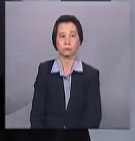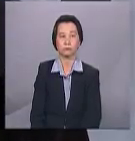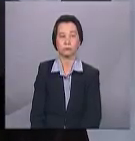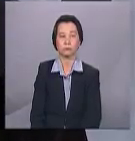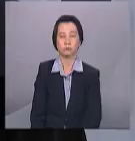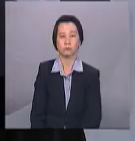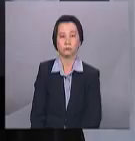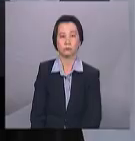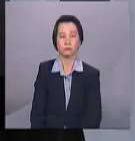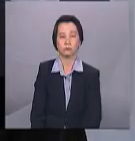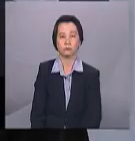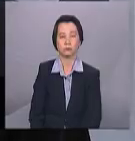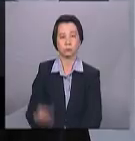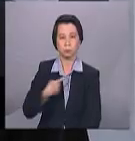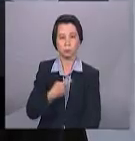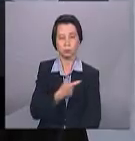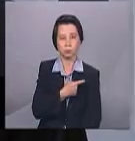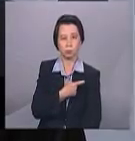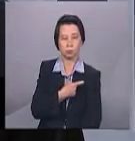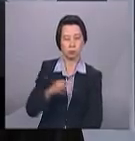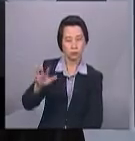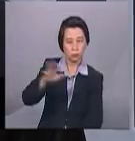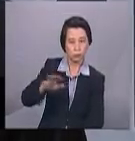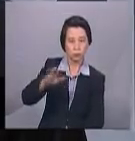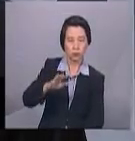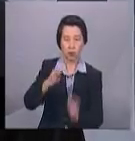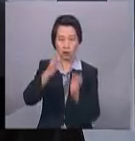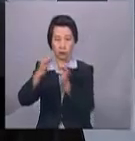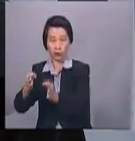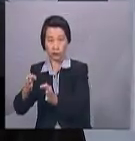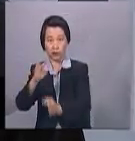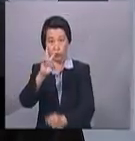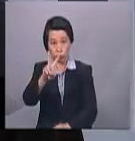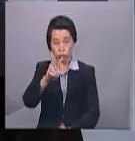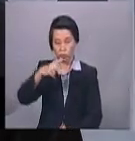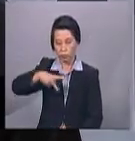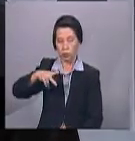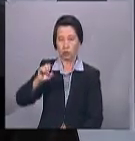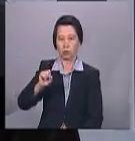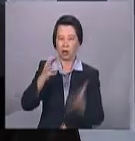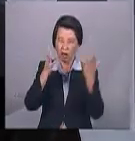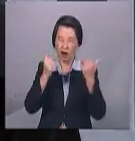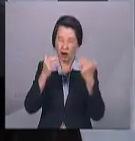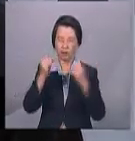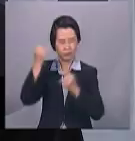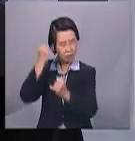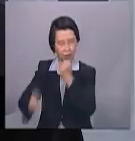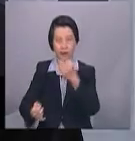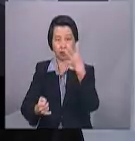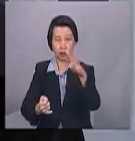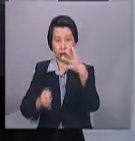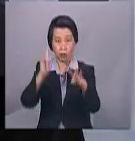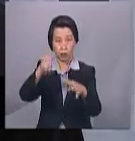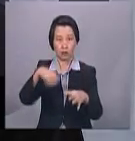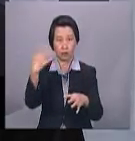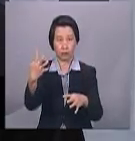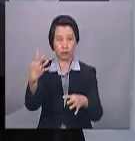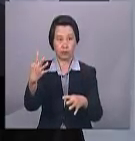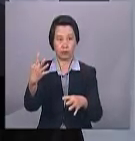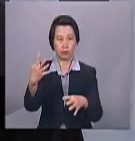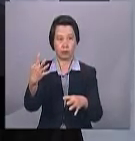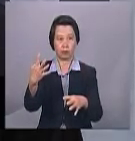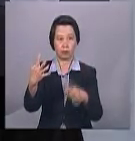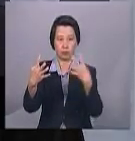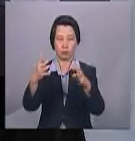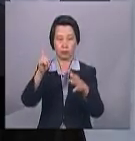So we expect the phase two MCO will end on the 14th, but on the 10th, probably